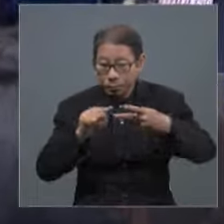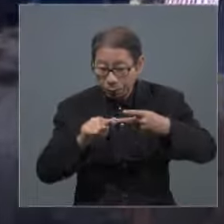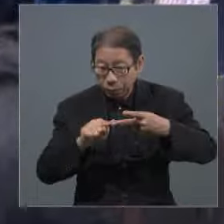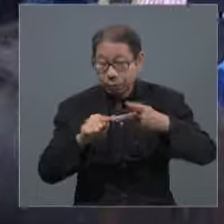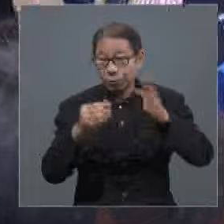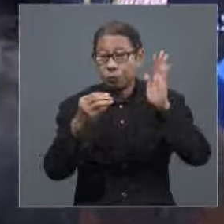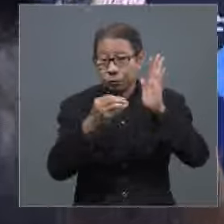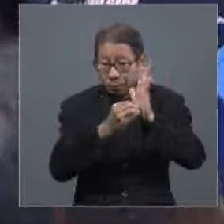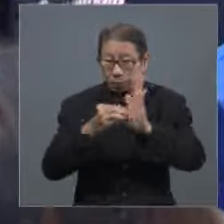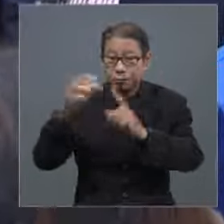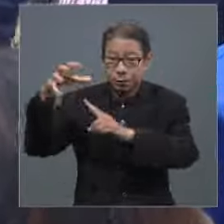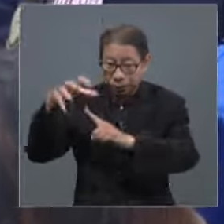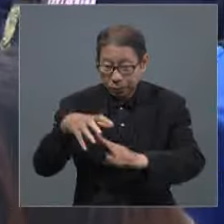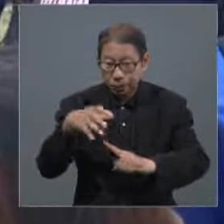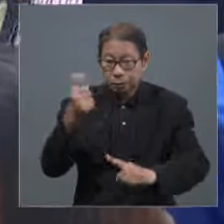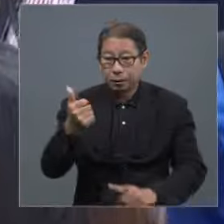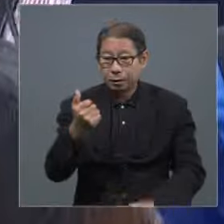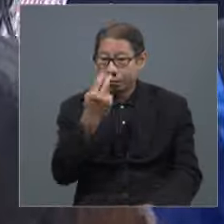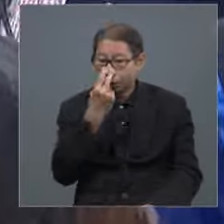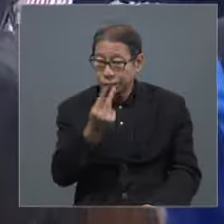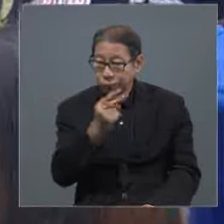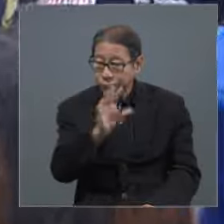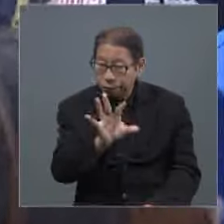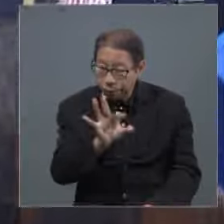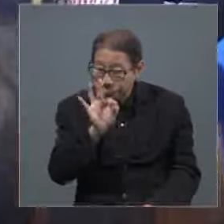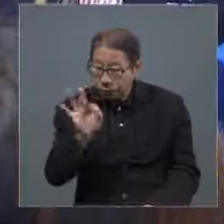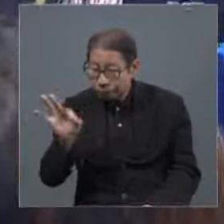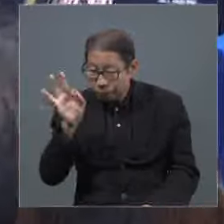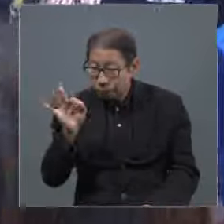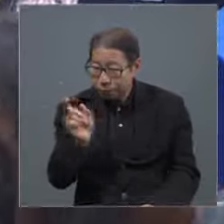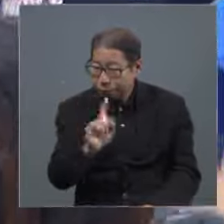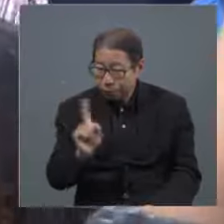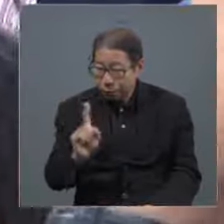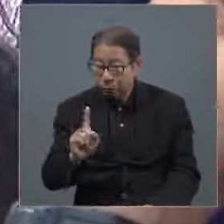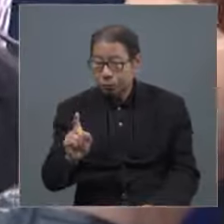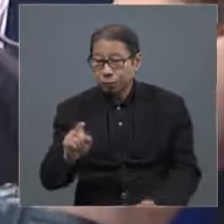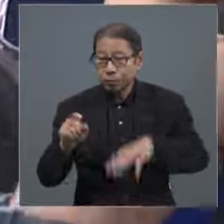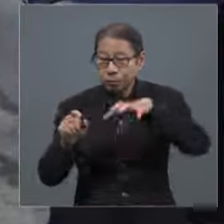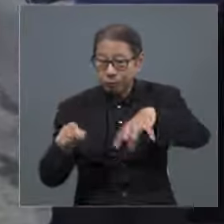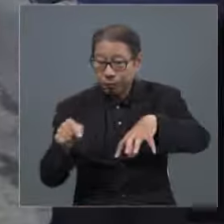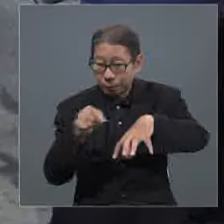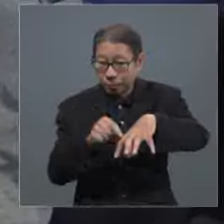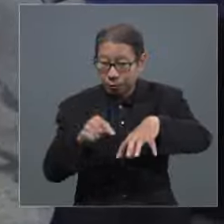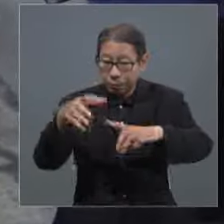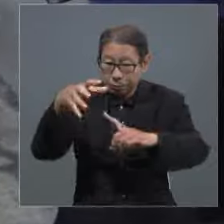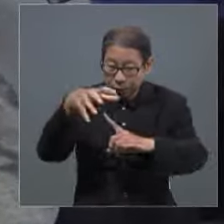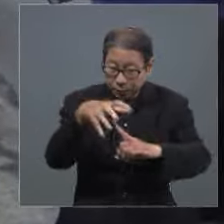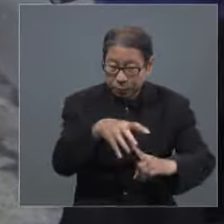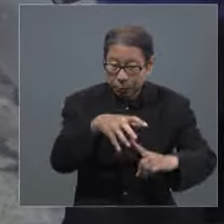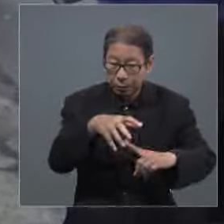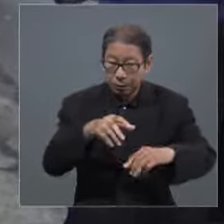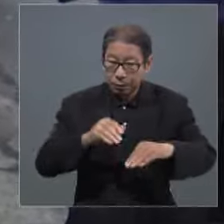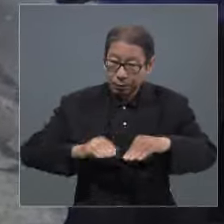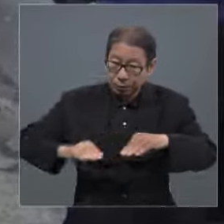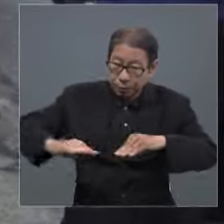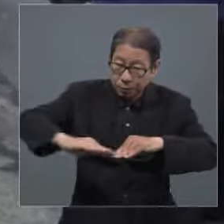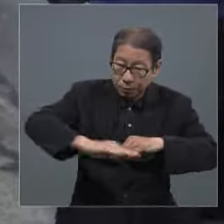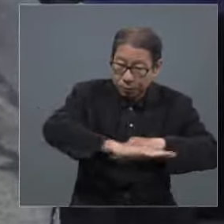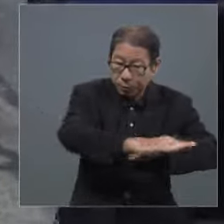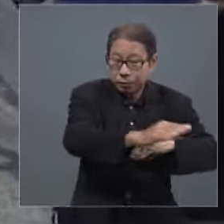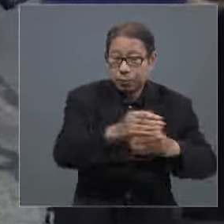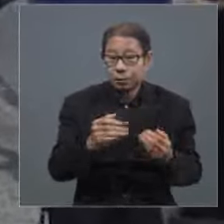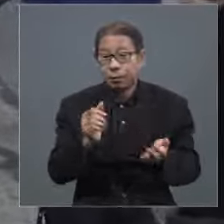มืองพัทยาวันนี้นายกก็เลยมาดูความเป็นไปได้ที่จะจัดในเส้นทางรอบหาดจอมเทียน ซึ่งมองแล้วก็ยังจำเป็นต้องปรับปรุงถนนแล้วก็องค์